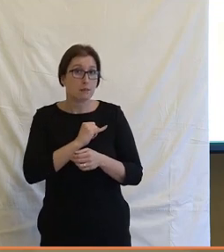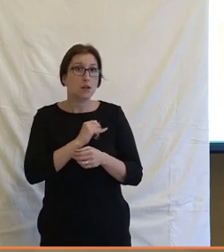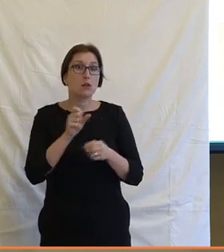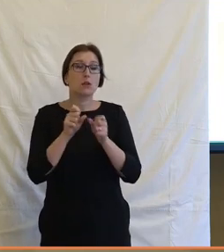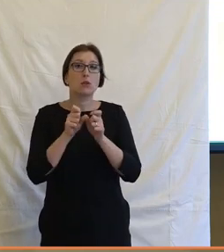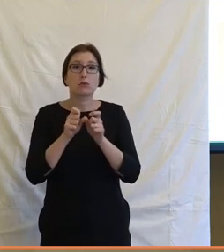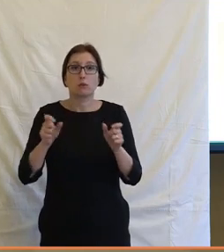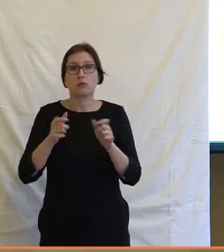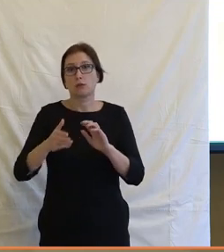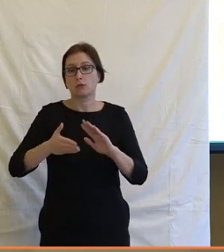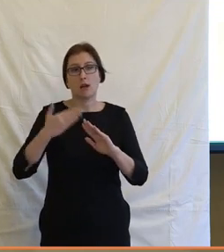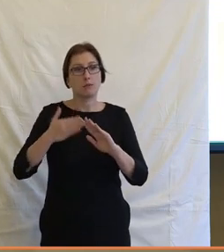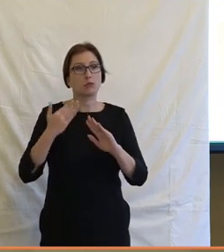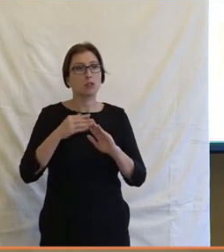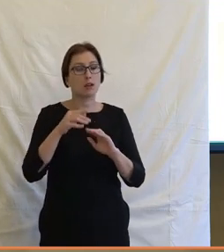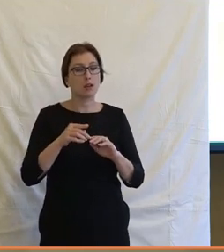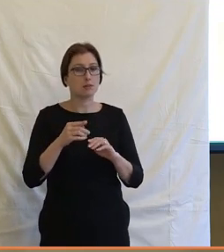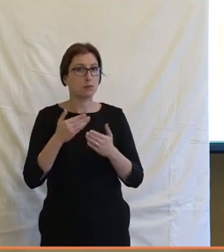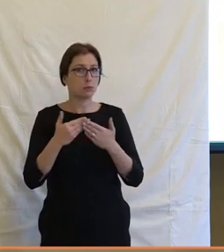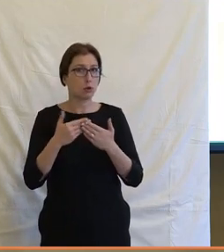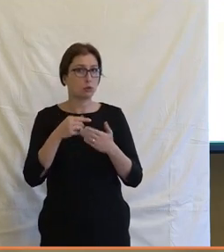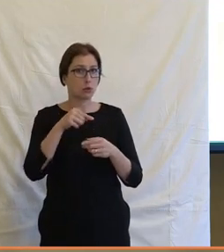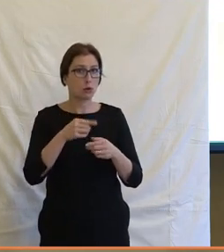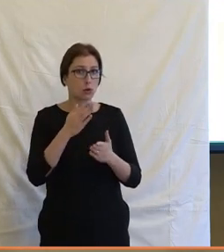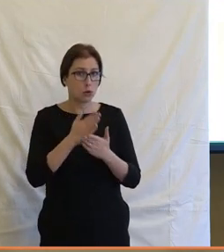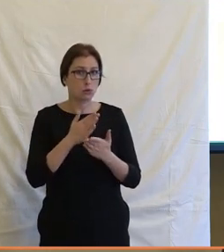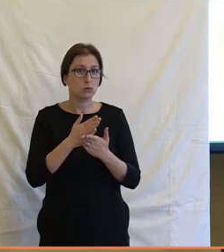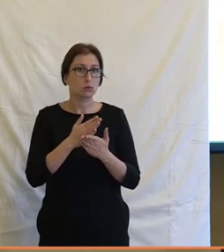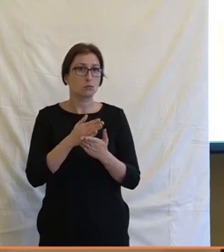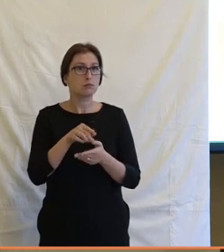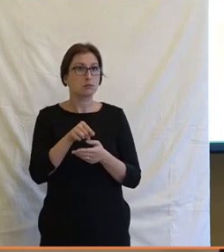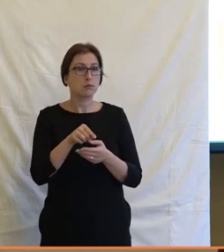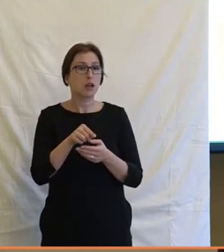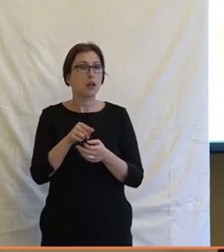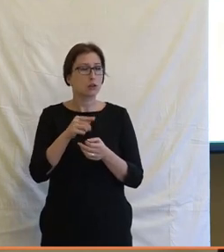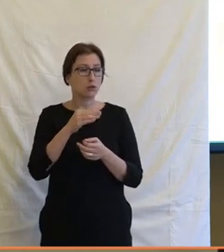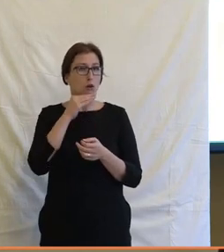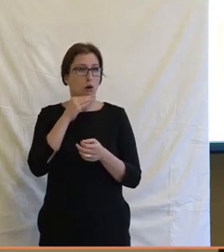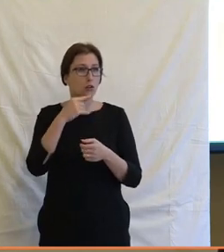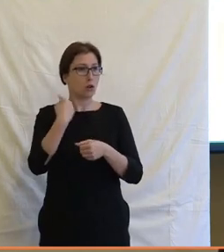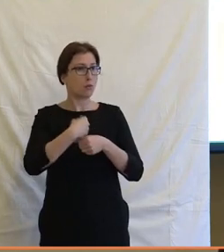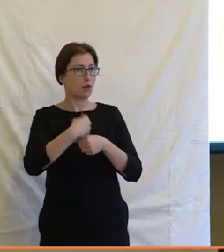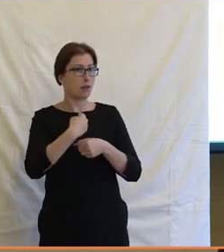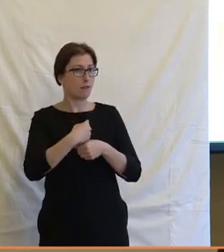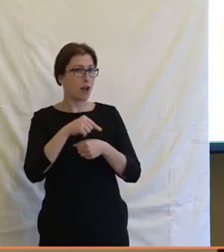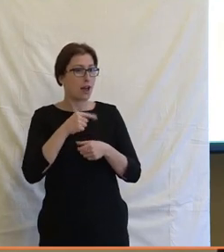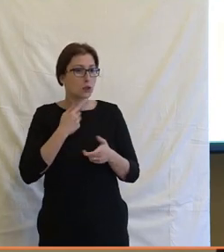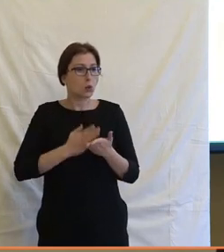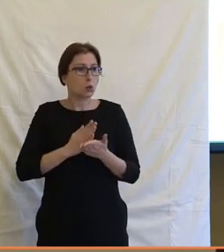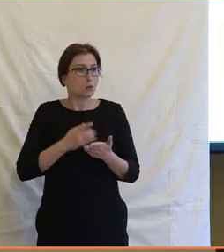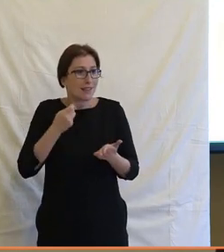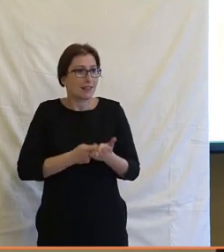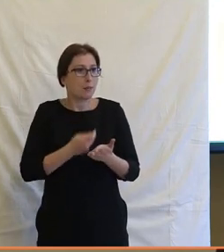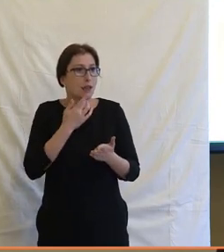protože my třeba už jako letos tady evidujeme poměrně jako dost vysokou poptávku po službách právě